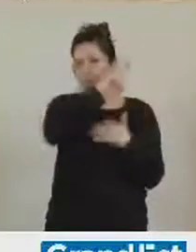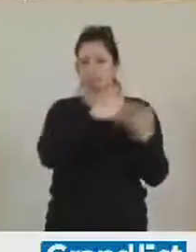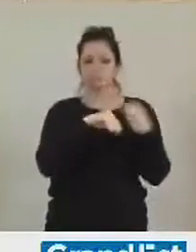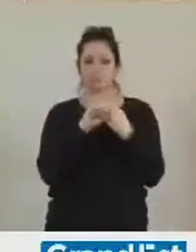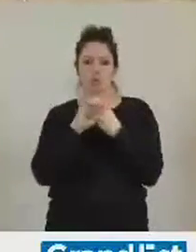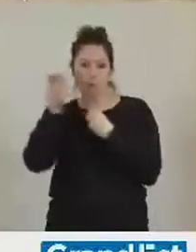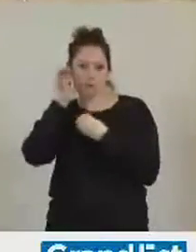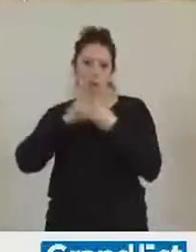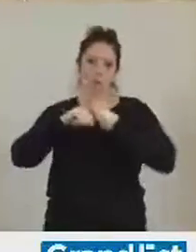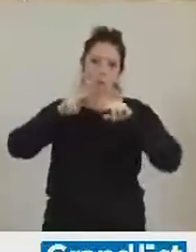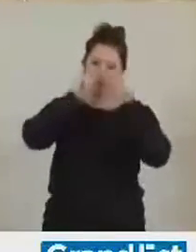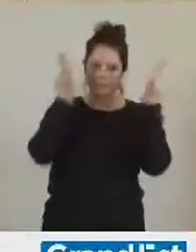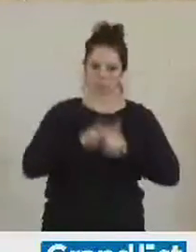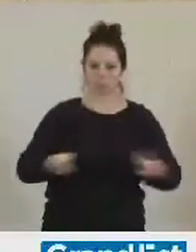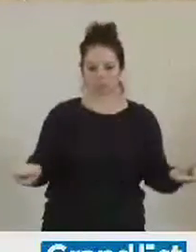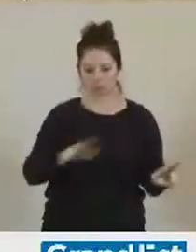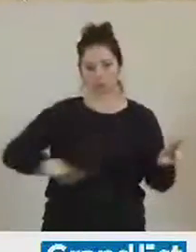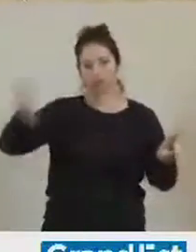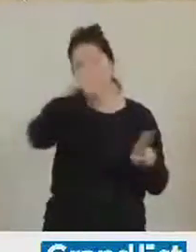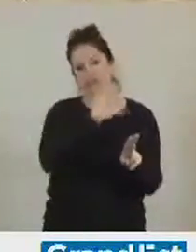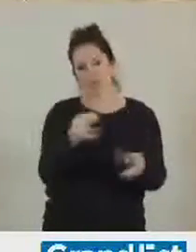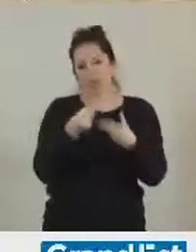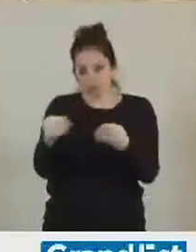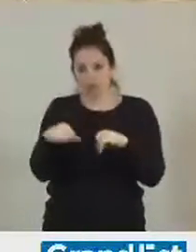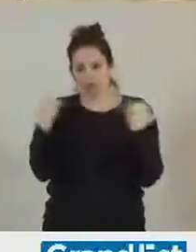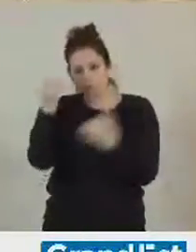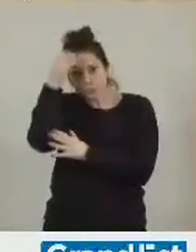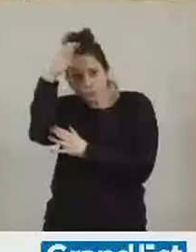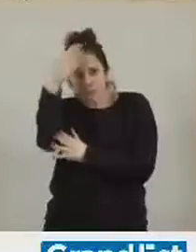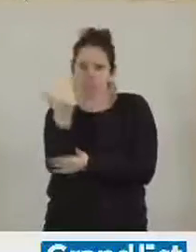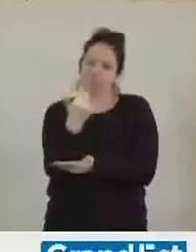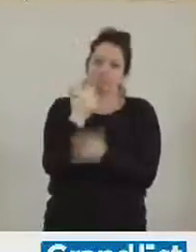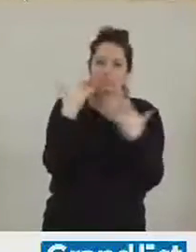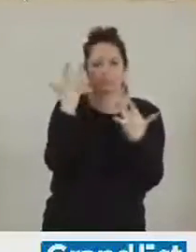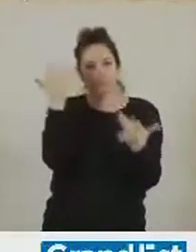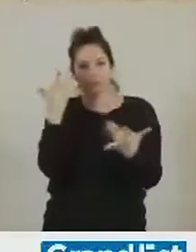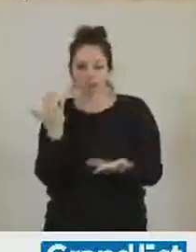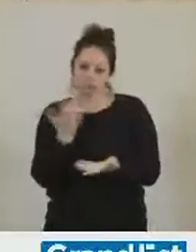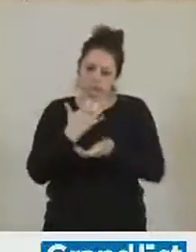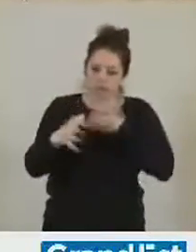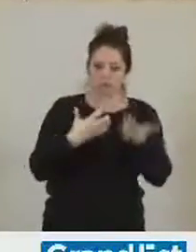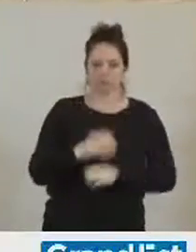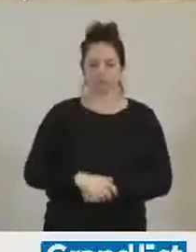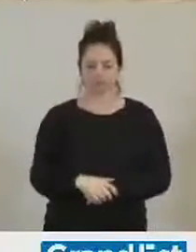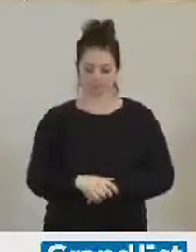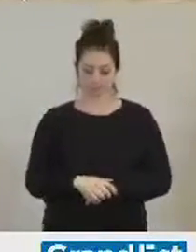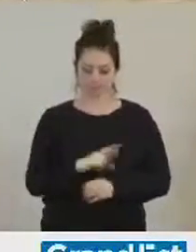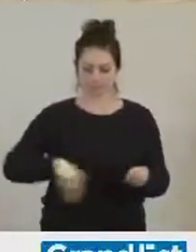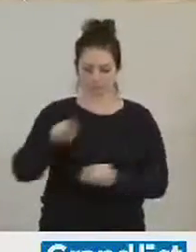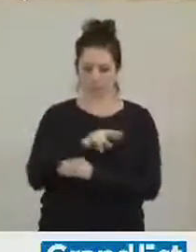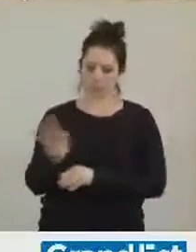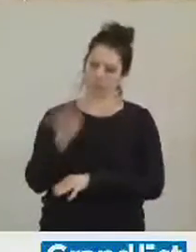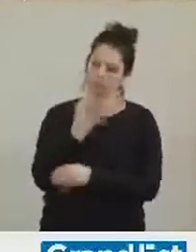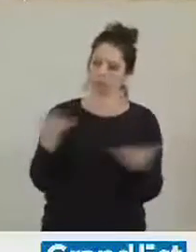qui représentent, nous le savons, une expérience unique et enrichissante dans un parcours de vie et de formation. La région a choisi de soutenir très largement les mobilités